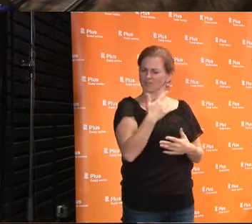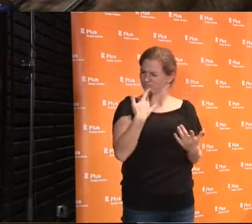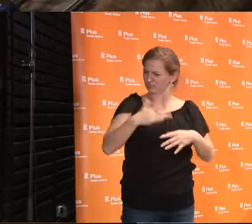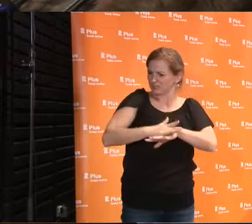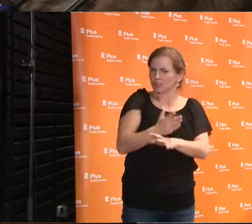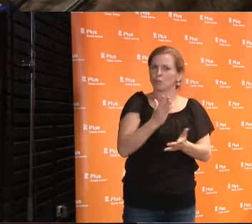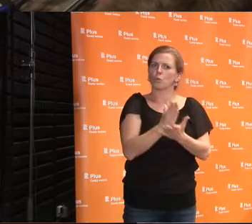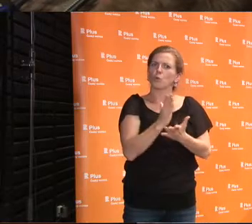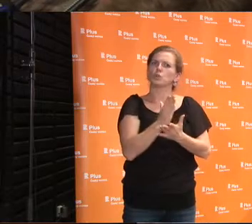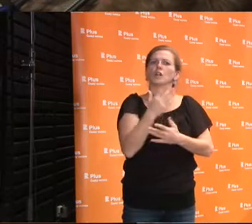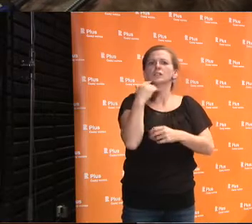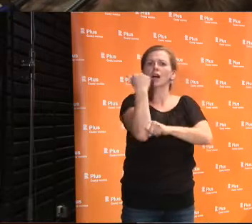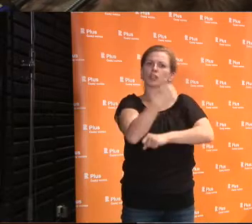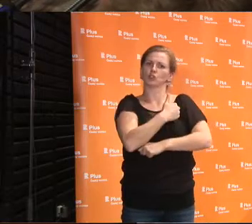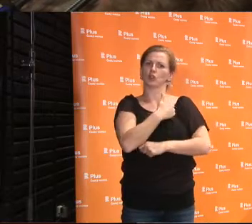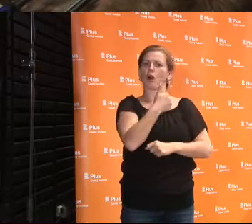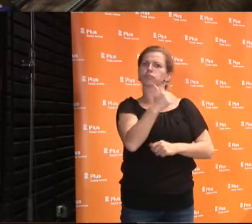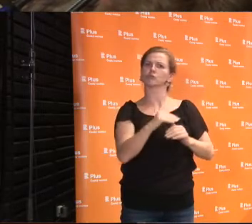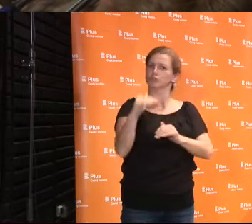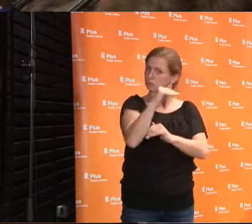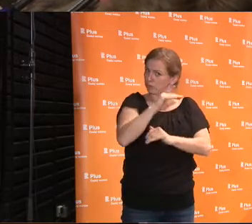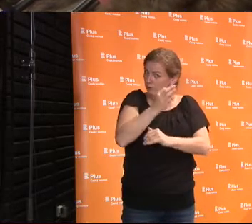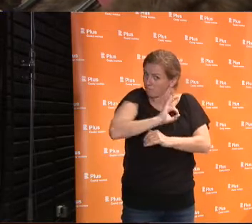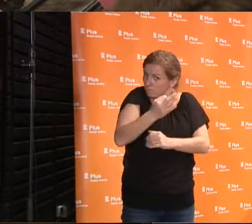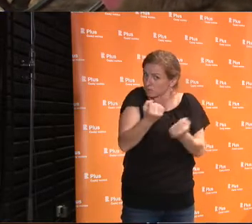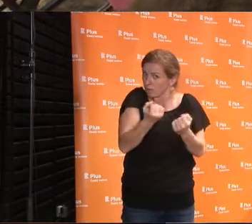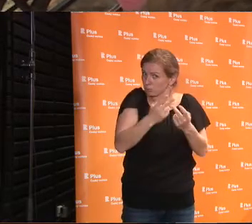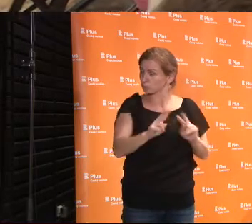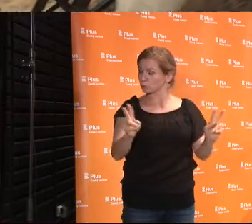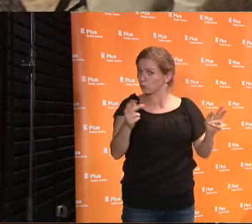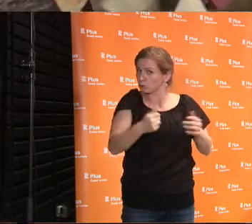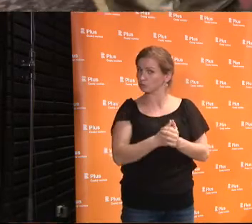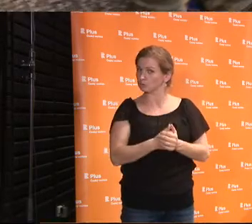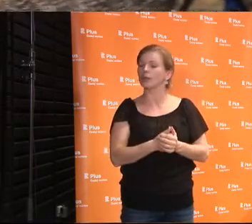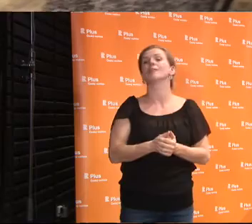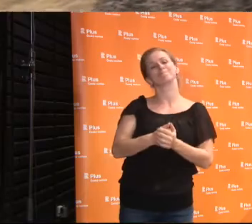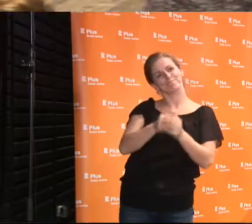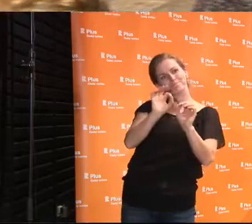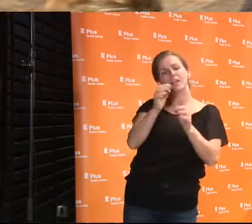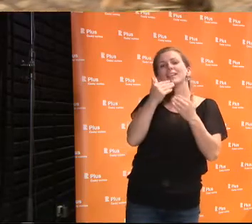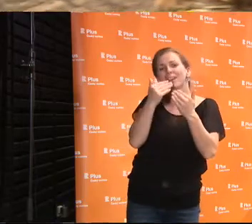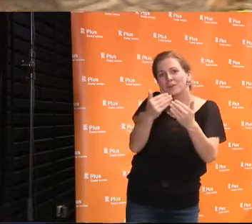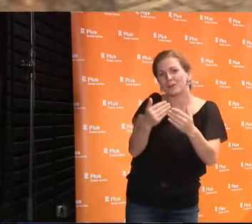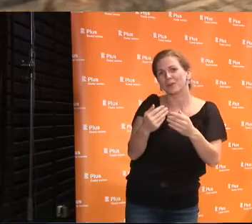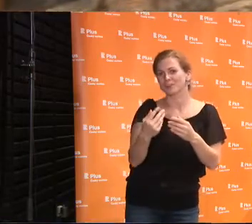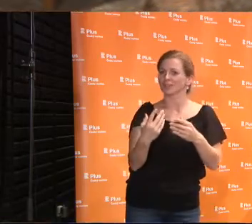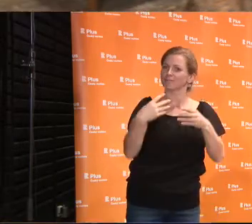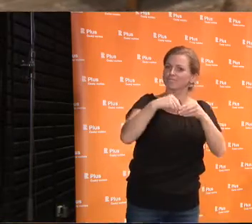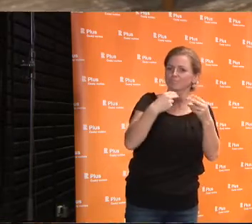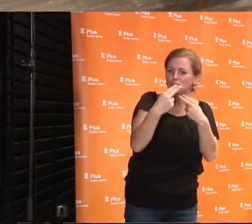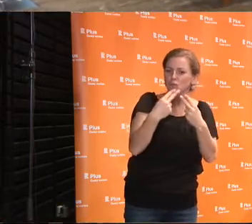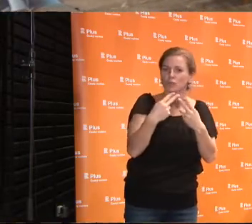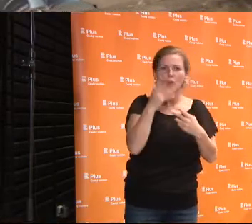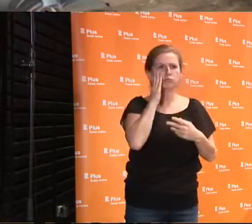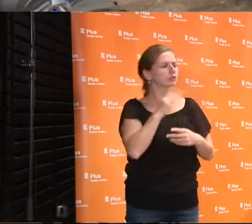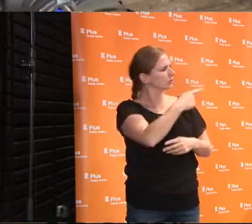od prvního stupně základní školy. Moc pěkně děkuji za vaše zapojení se do diskuze a rovnou poprosím Bohumila Kartouze, jestli by mohl navázat na to, jestli když